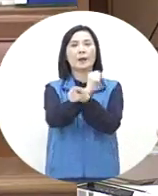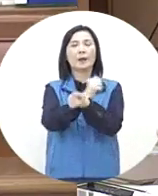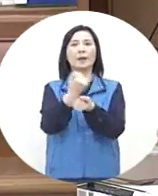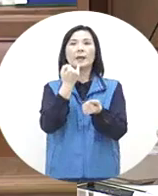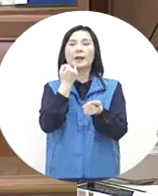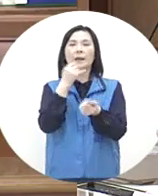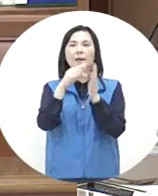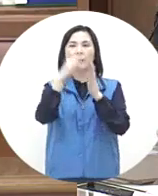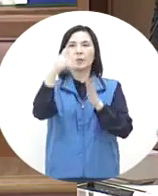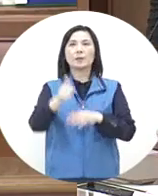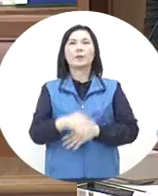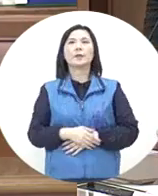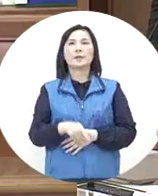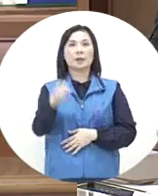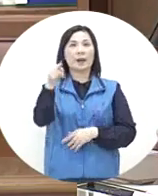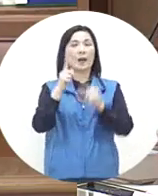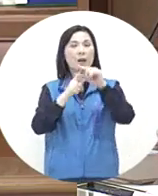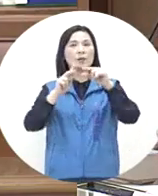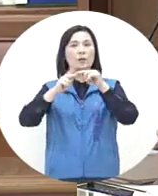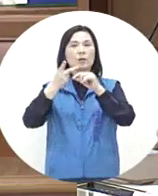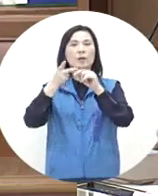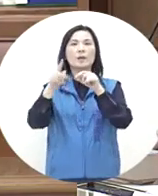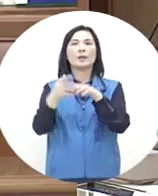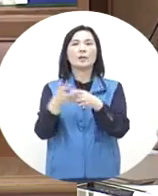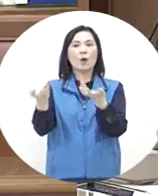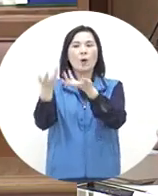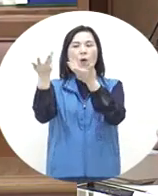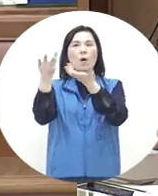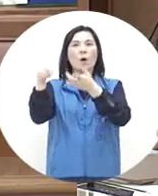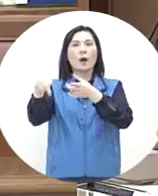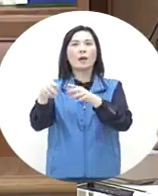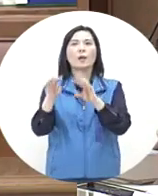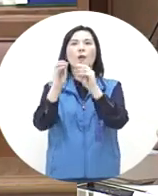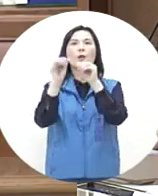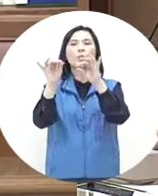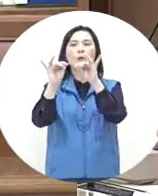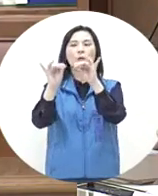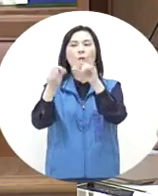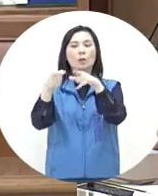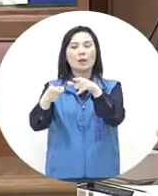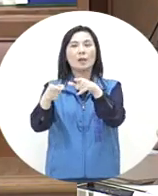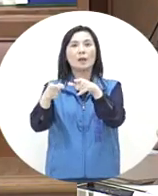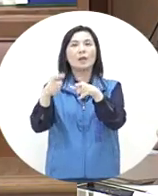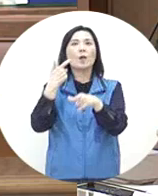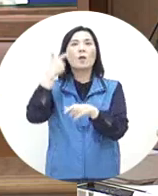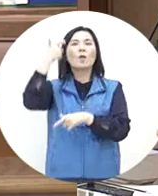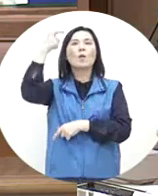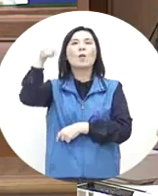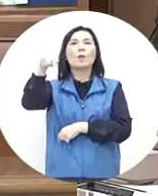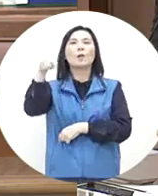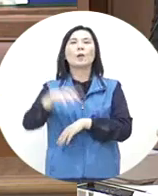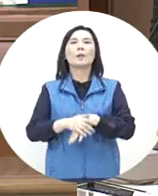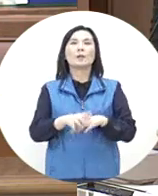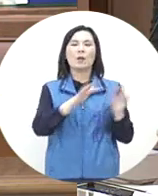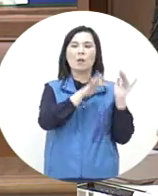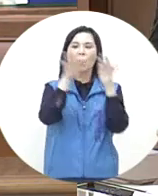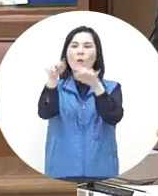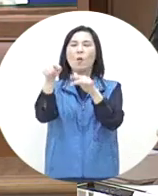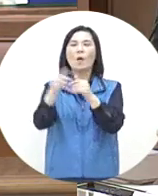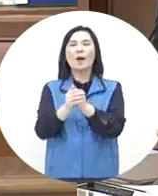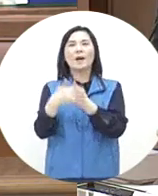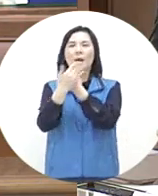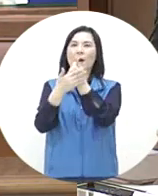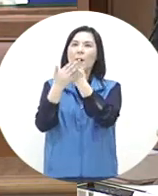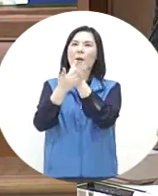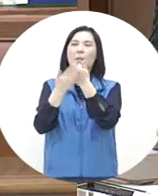楼地吼实在是真好诶， 对， 那个土地公吼。拢伫咧吼，啊！看遐大孙，大家拢保平安，啊！叫嘛是咱中和上中